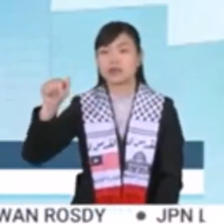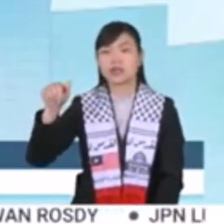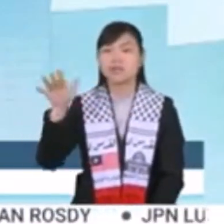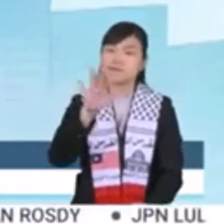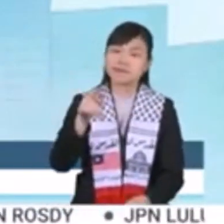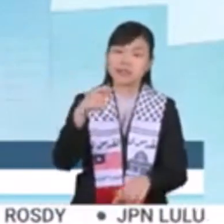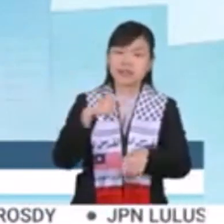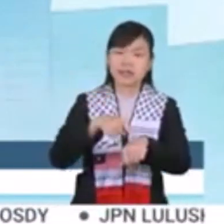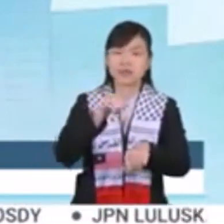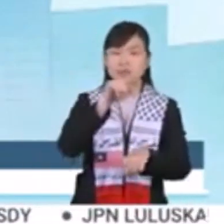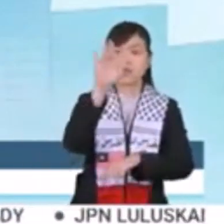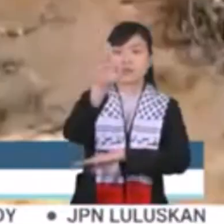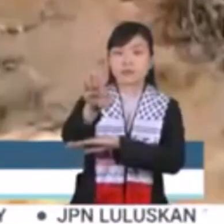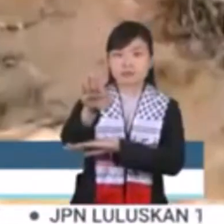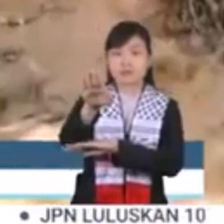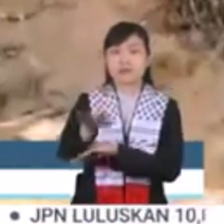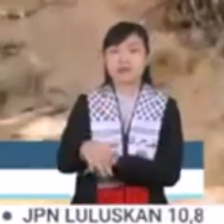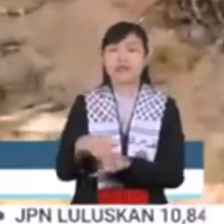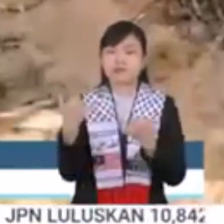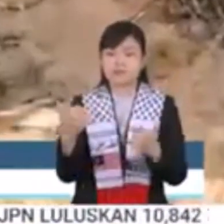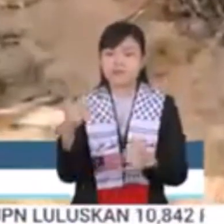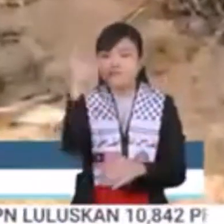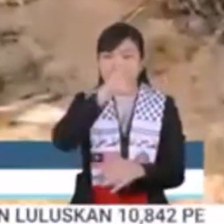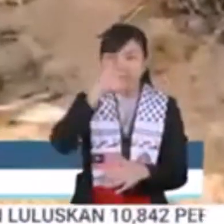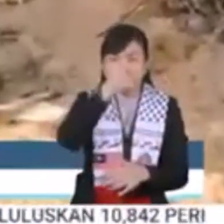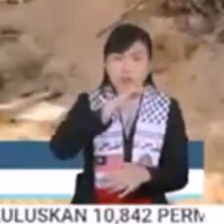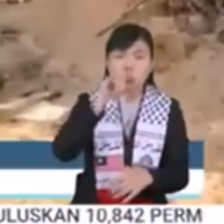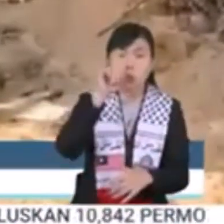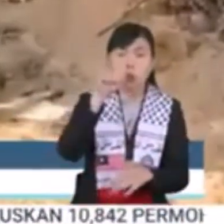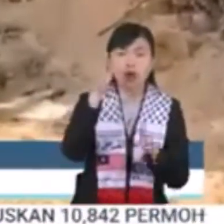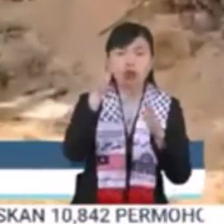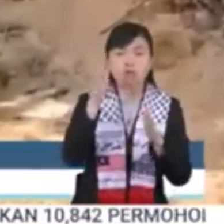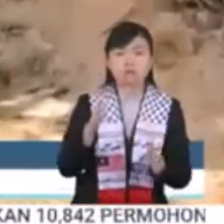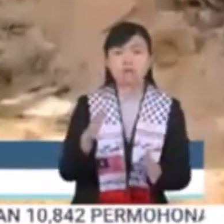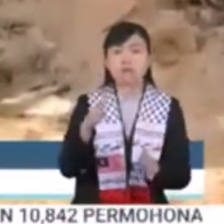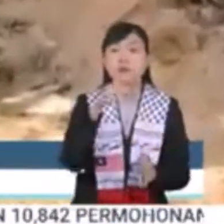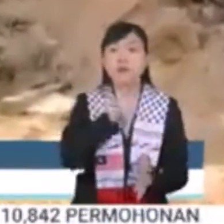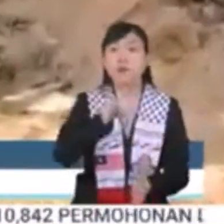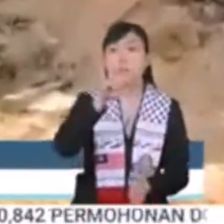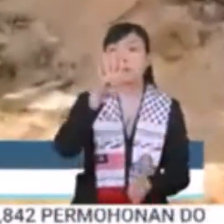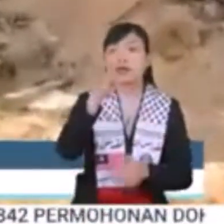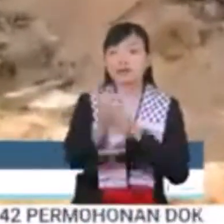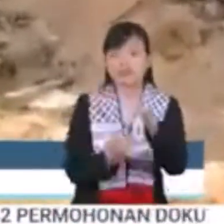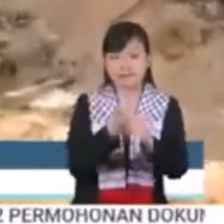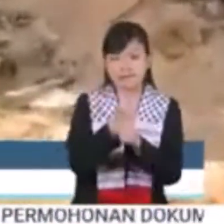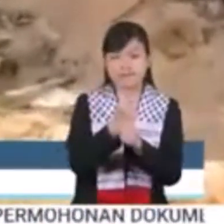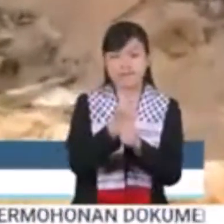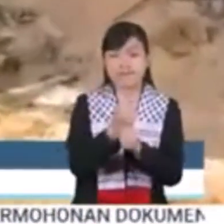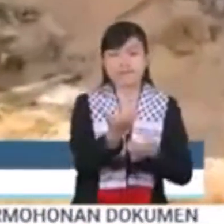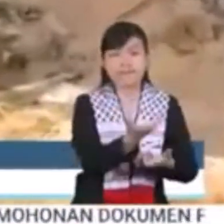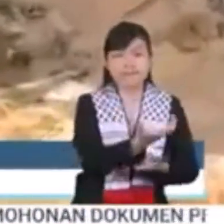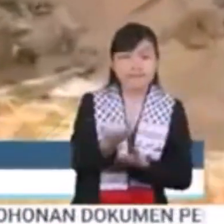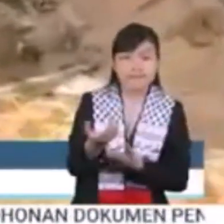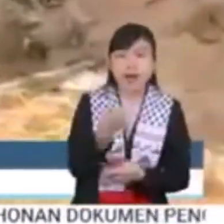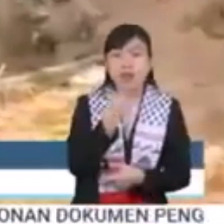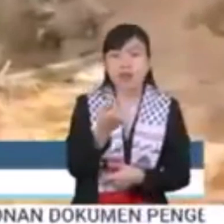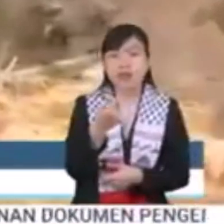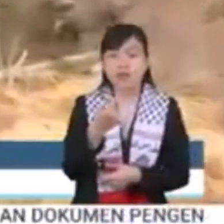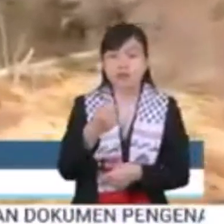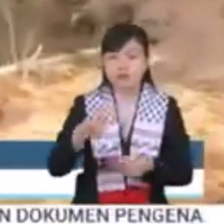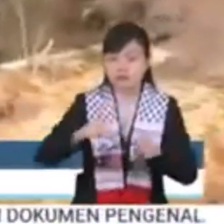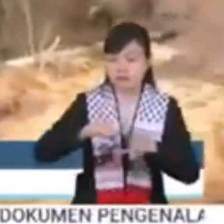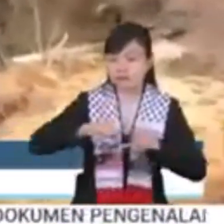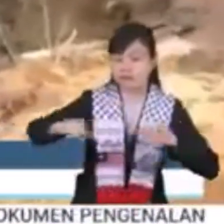tengah hari operasi mencari seorang lagi mangsa berusia 4 tahun diteruskan menurut jabatan Bomba dan penyelamat Selangor kawasan